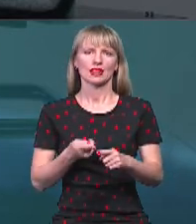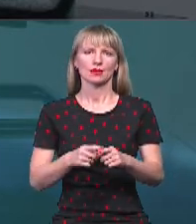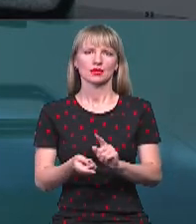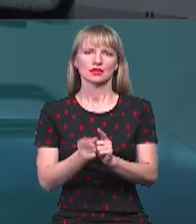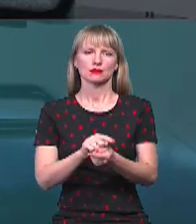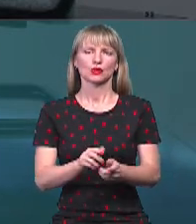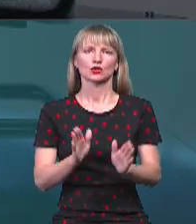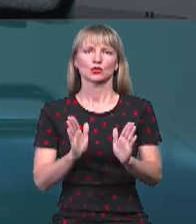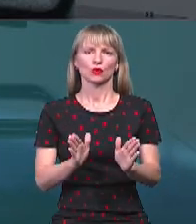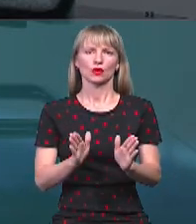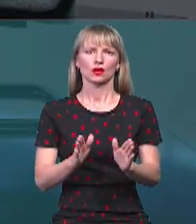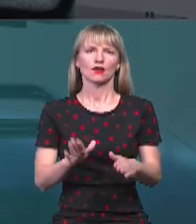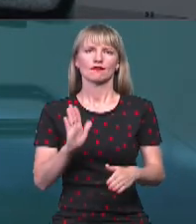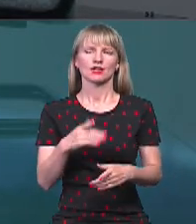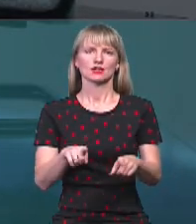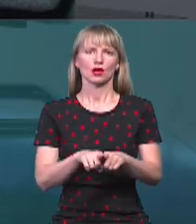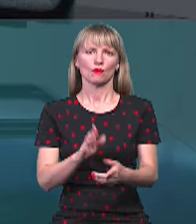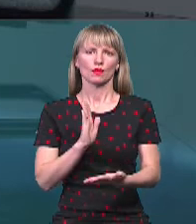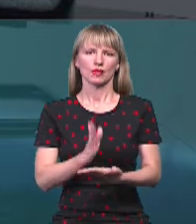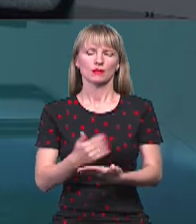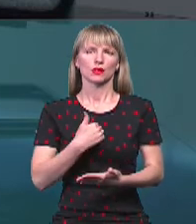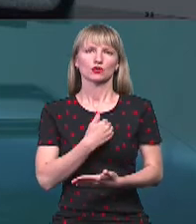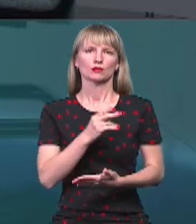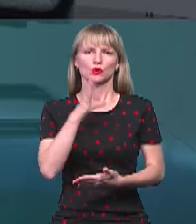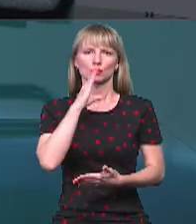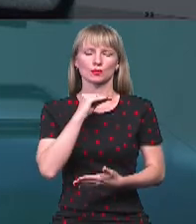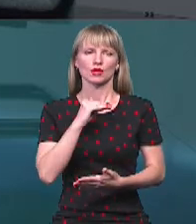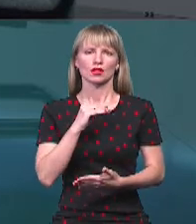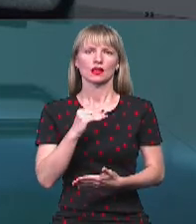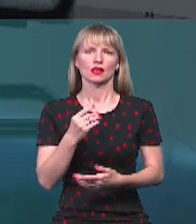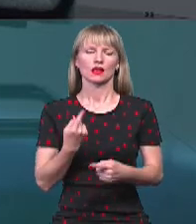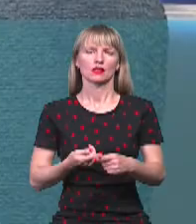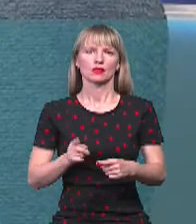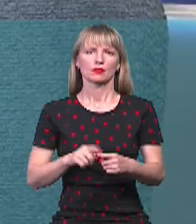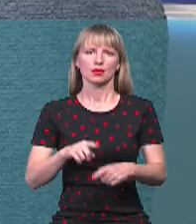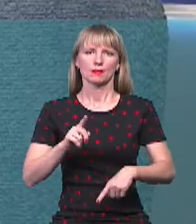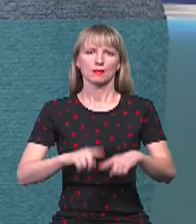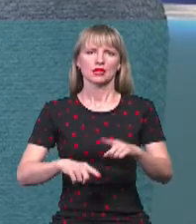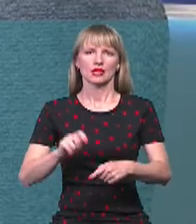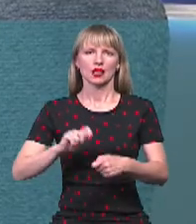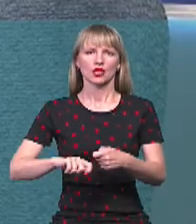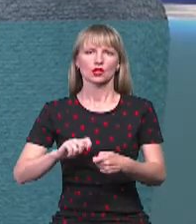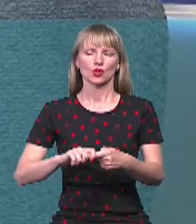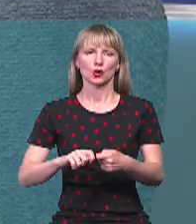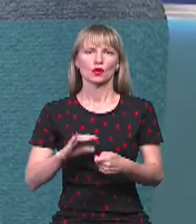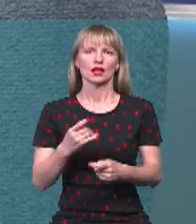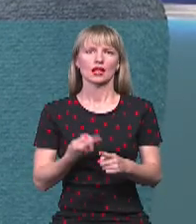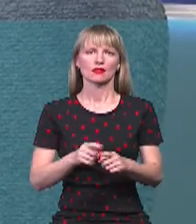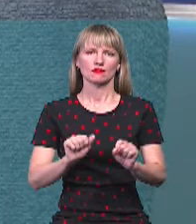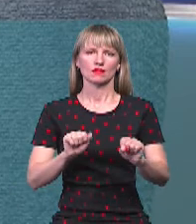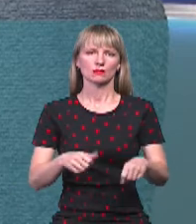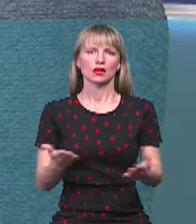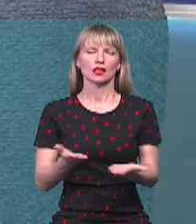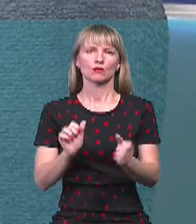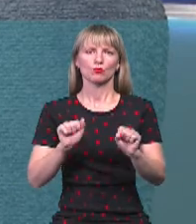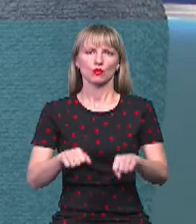изменениями. Только в таком формате. Я хочу, щоб ми встигли ще якраз от про цей батьківський контроль, цей інструмент, який